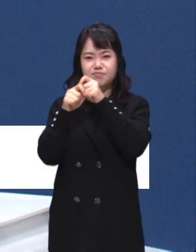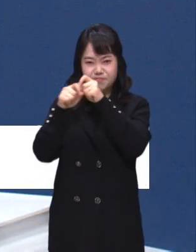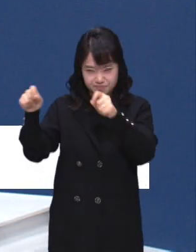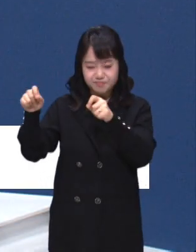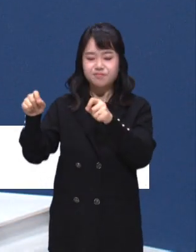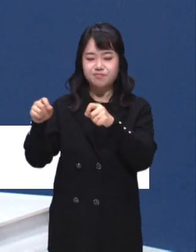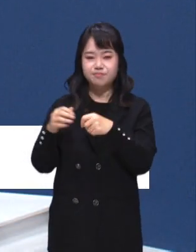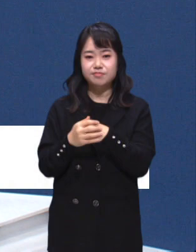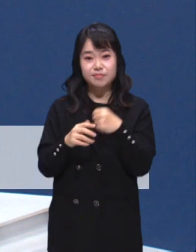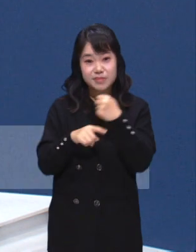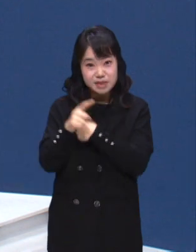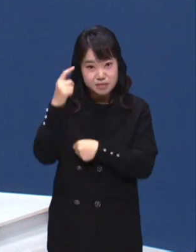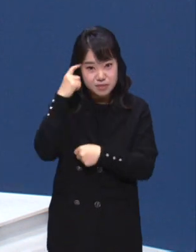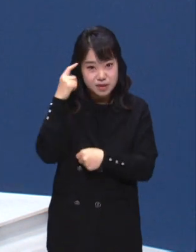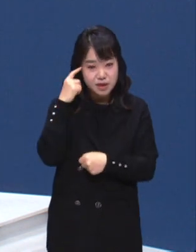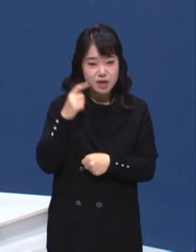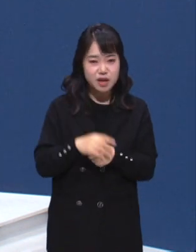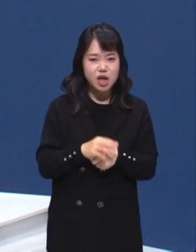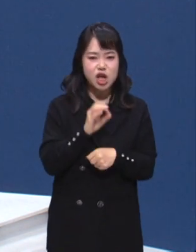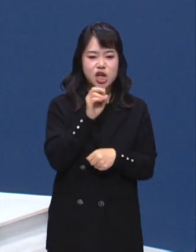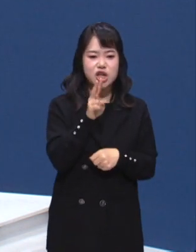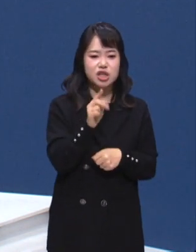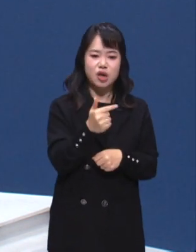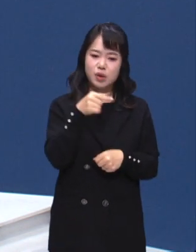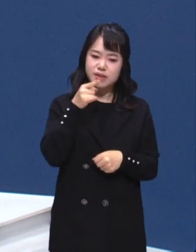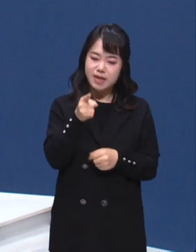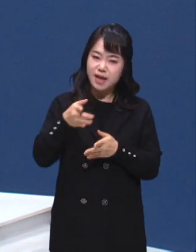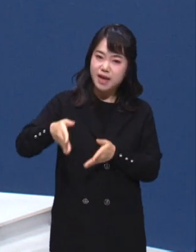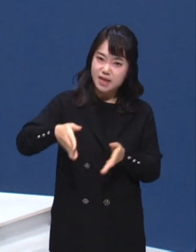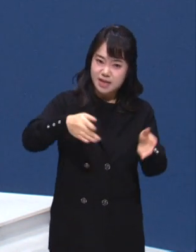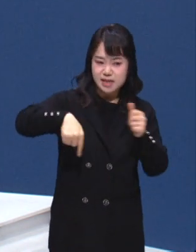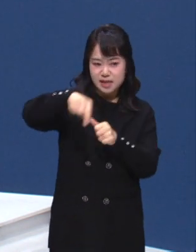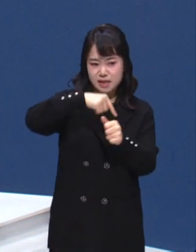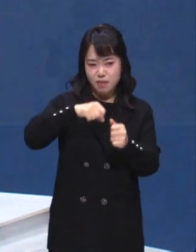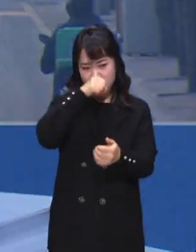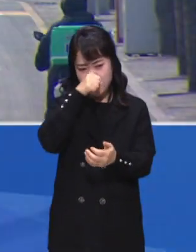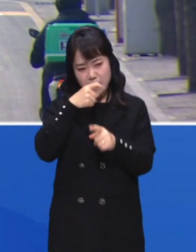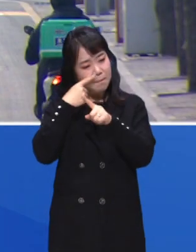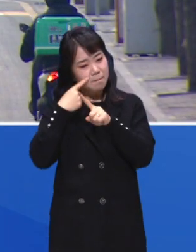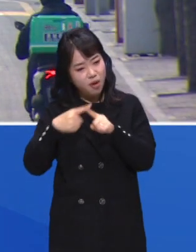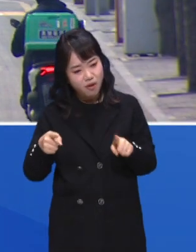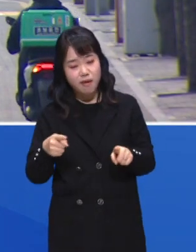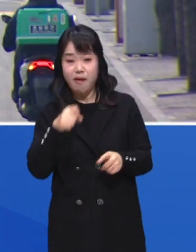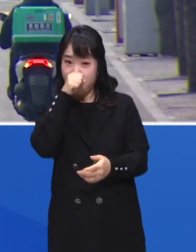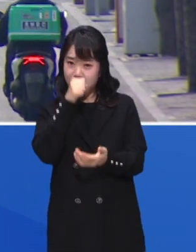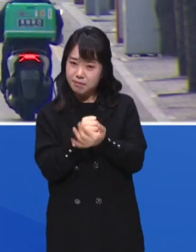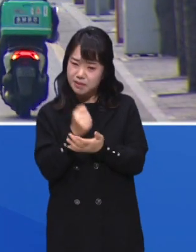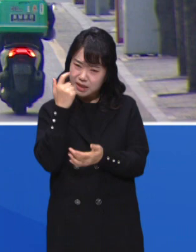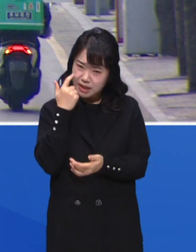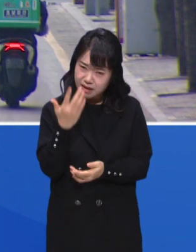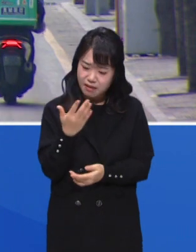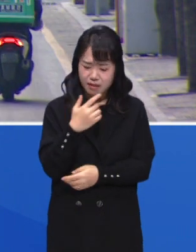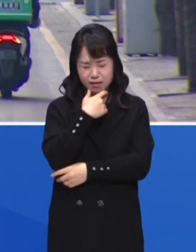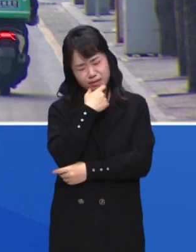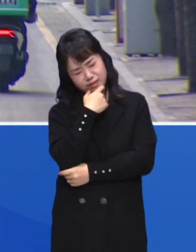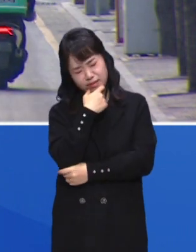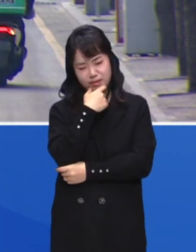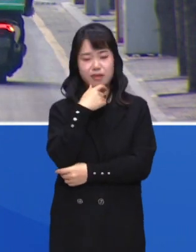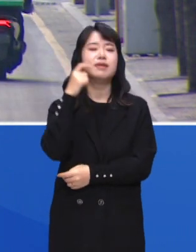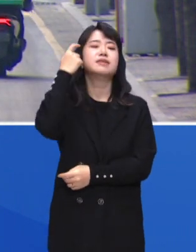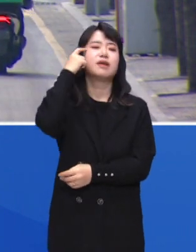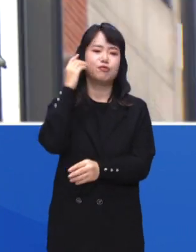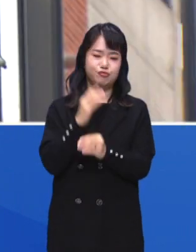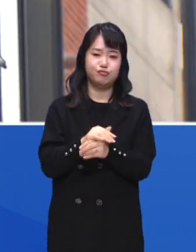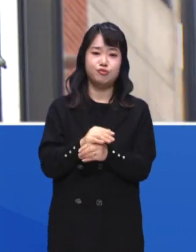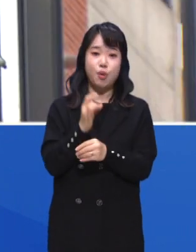연세로를 제대로 평가할 수 있게 설계된 것인가 하는 이야기를 먼저 드려야 될 것 같아요 연세로는 보행